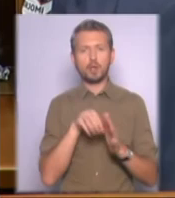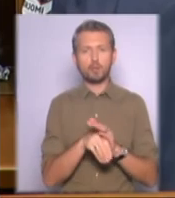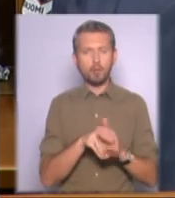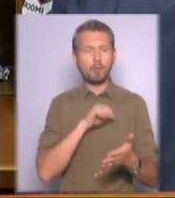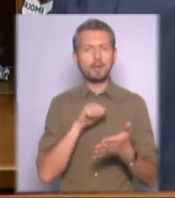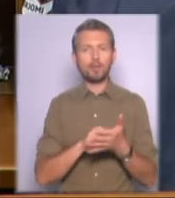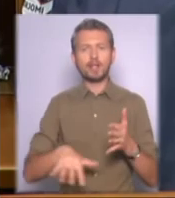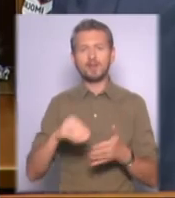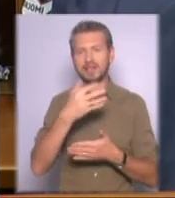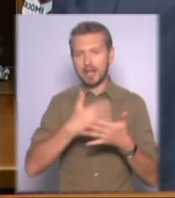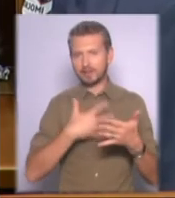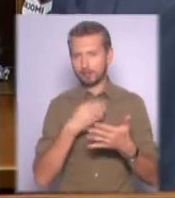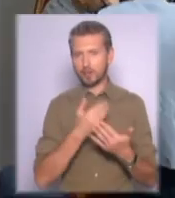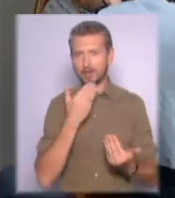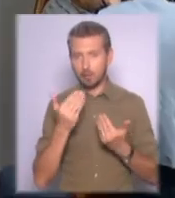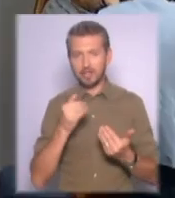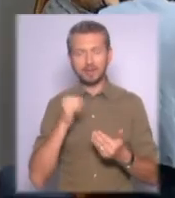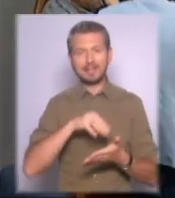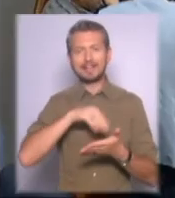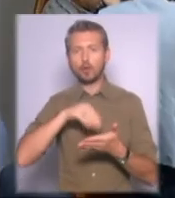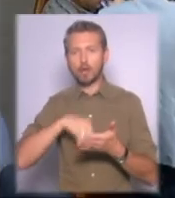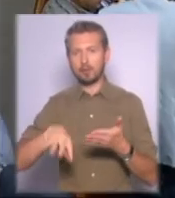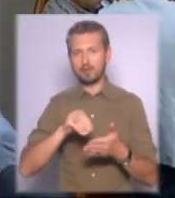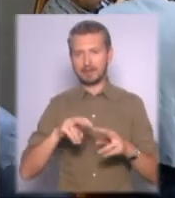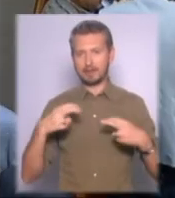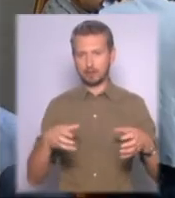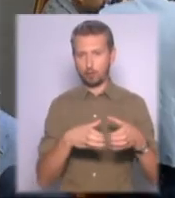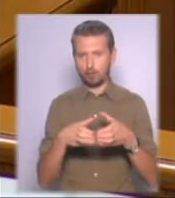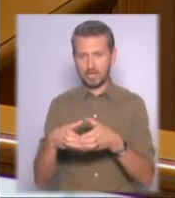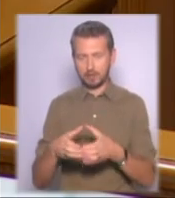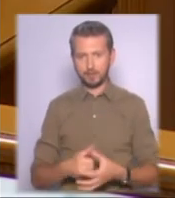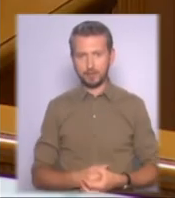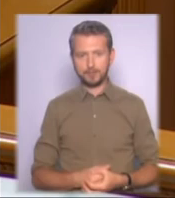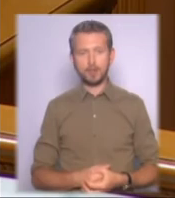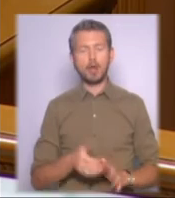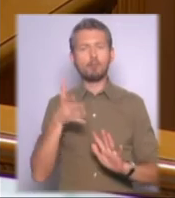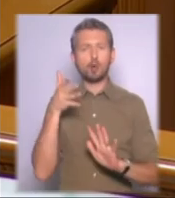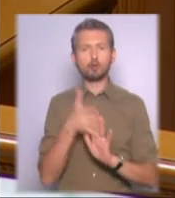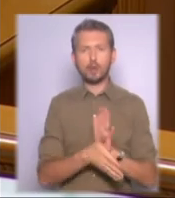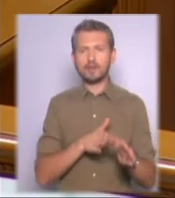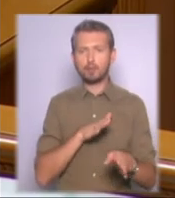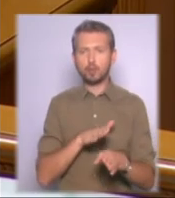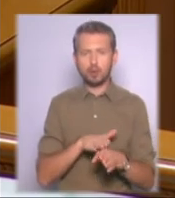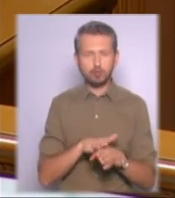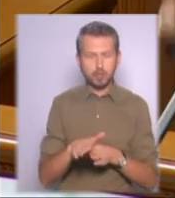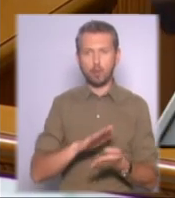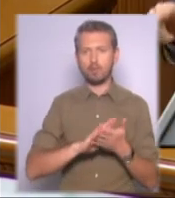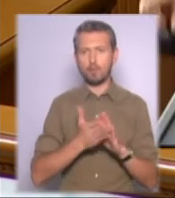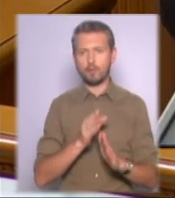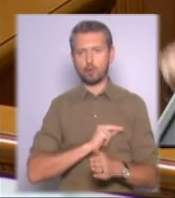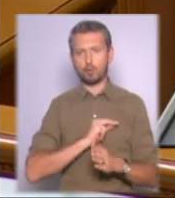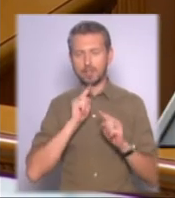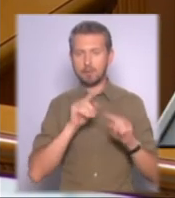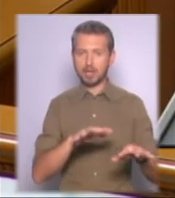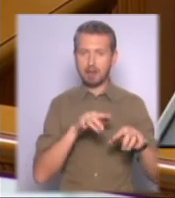засідань комітетів, доступне засідання яких має бути відкритим для журналістів. Прозорість – абсолютна умова роботи парламенту тут